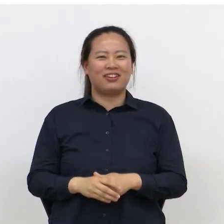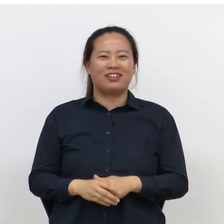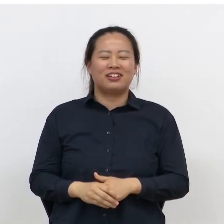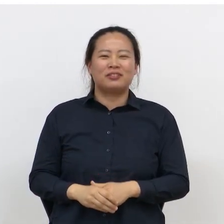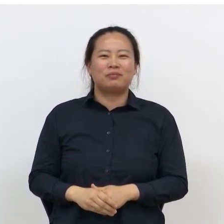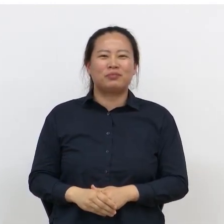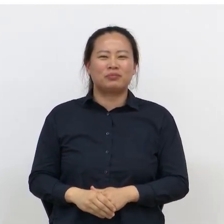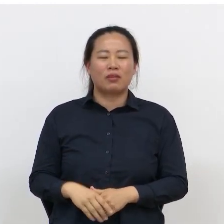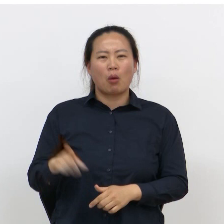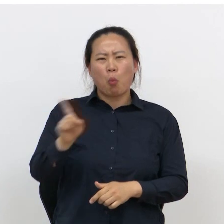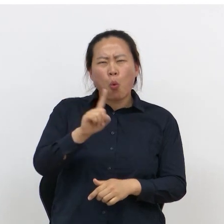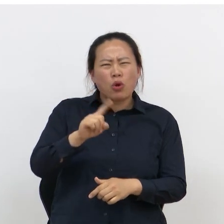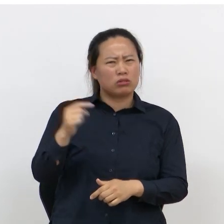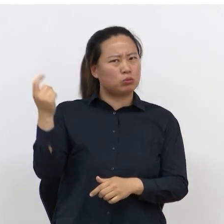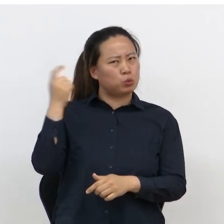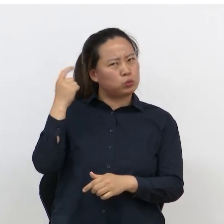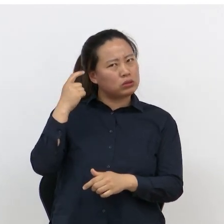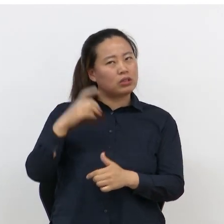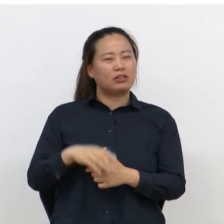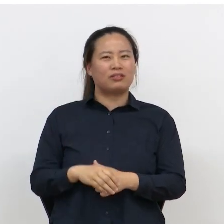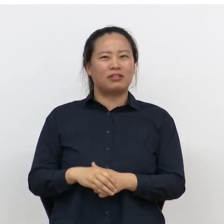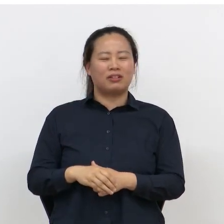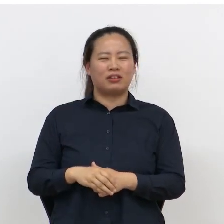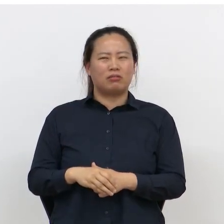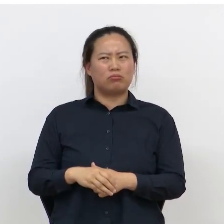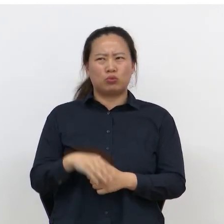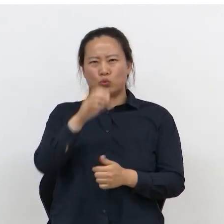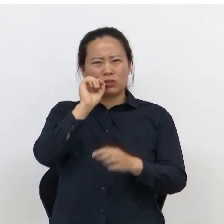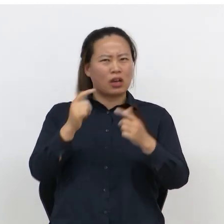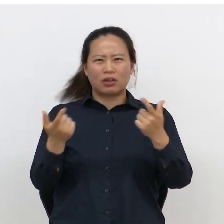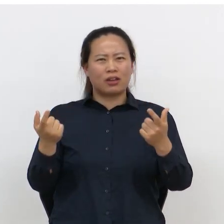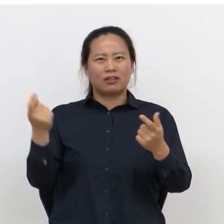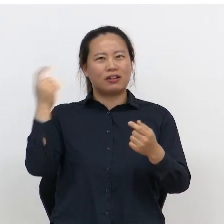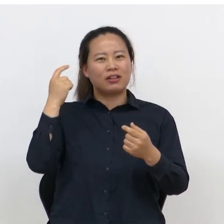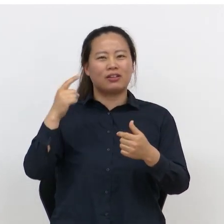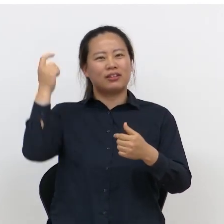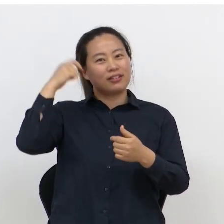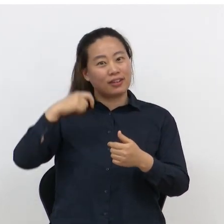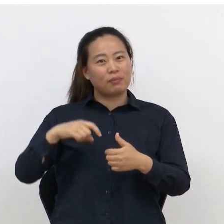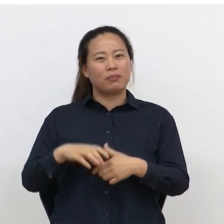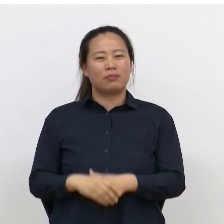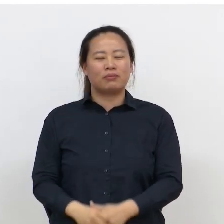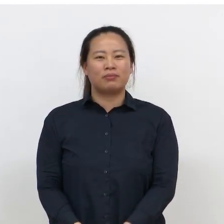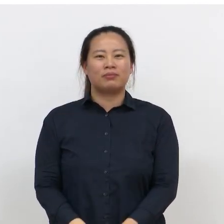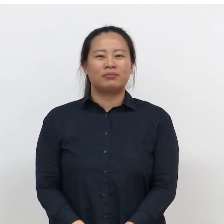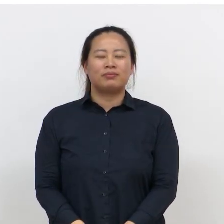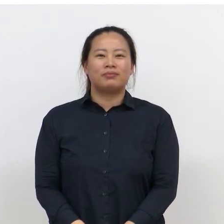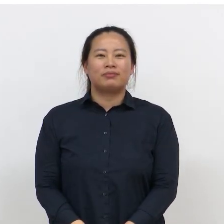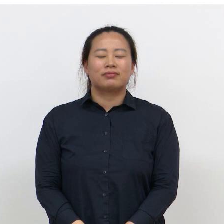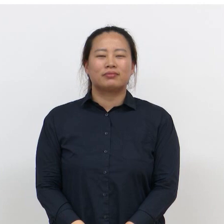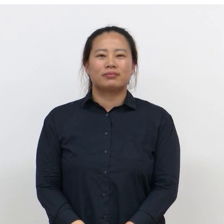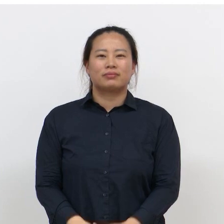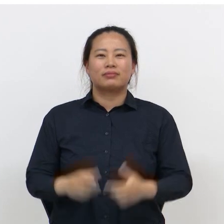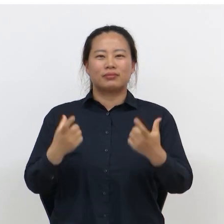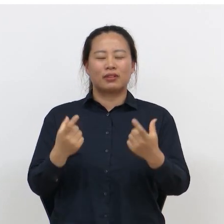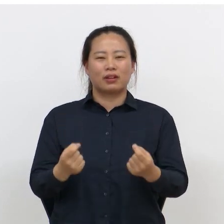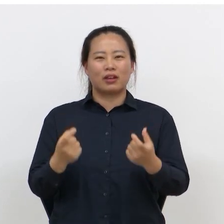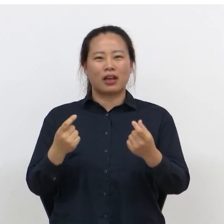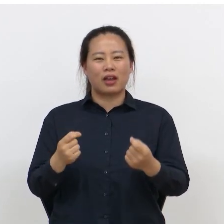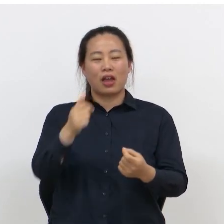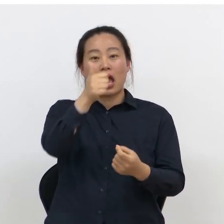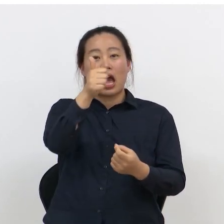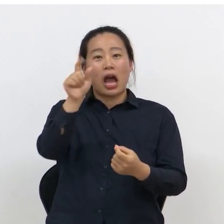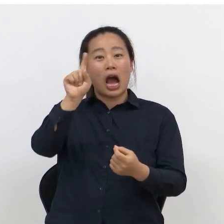이러면은 뭔가 소리가 좀 안 좋게 들리는 겁니다. 예, 그렇게 되는 거죠. 그리고 이제 이러한